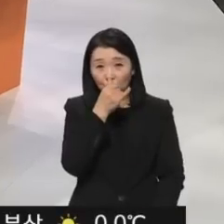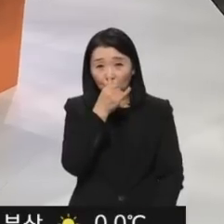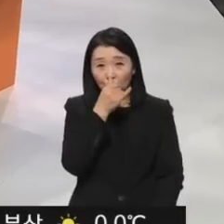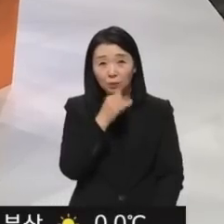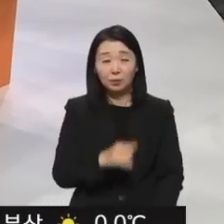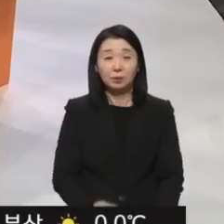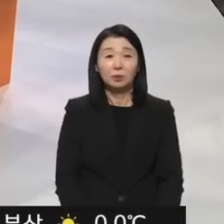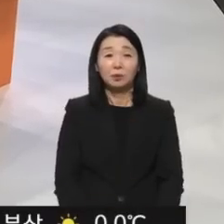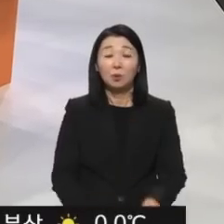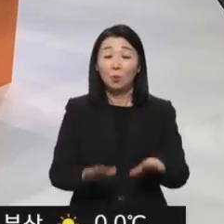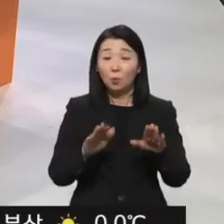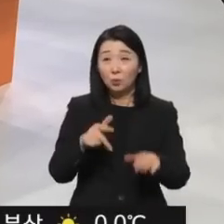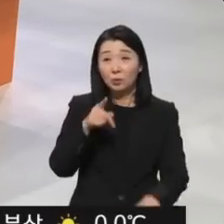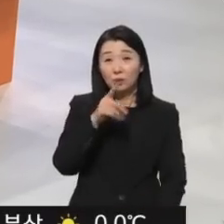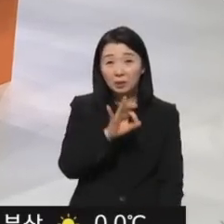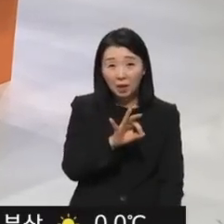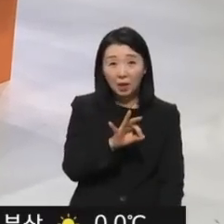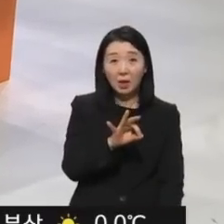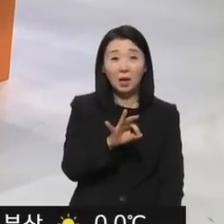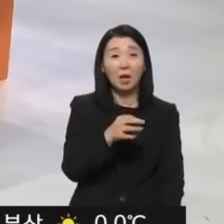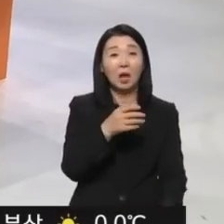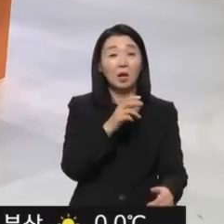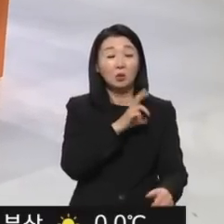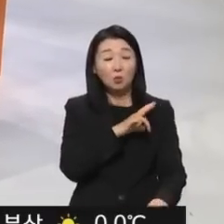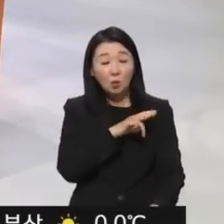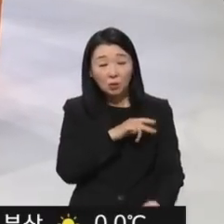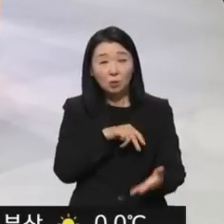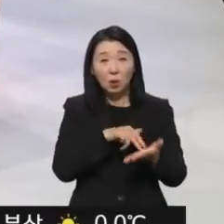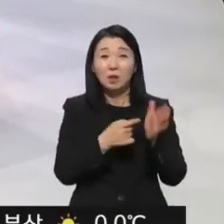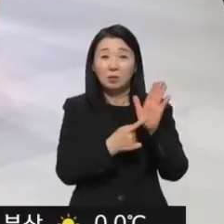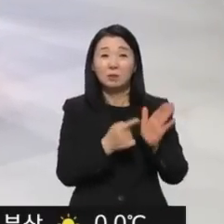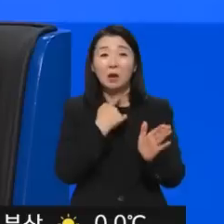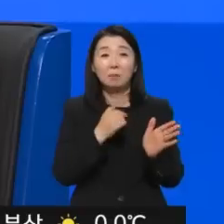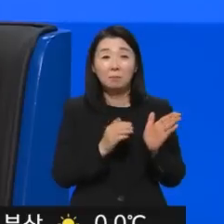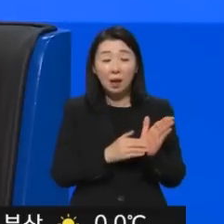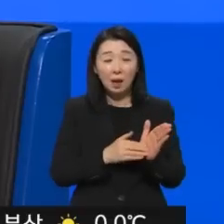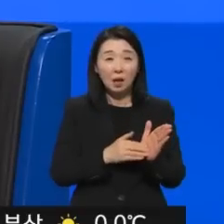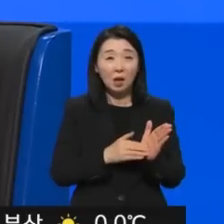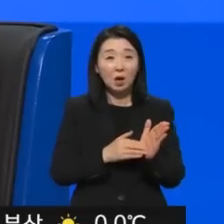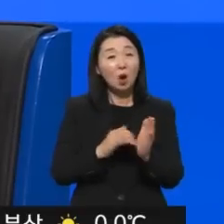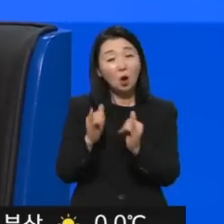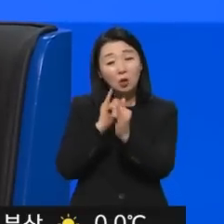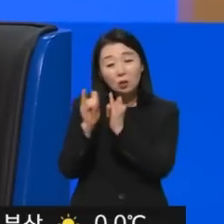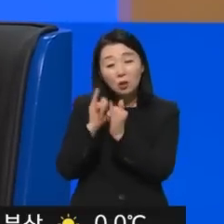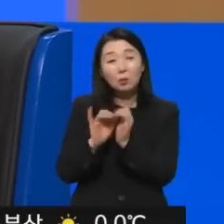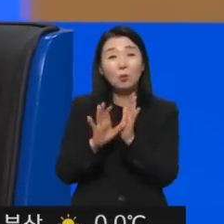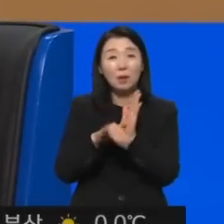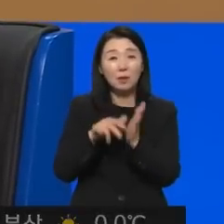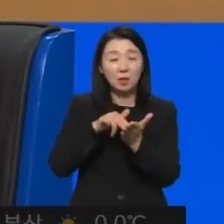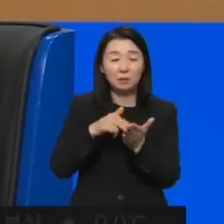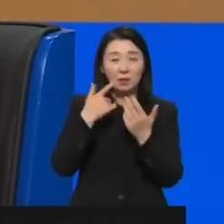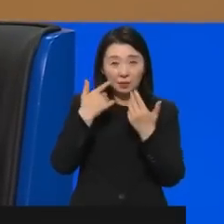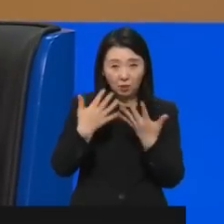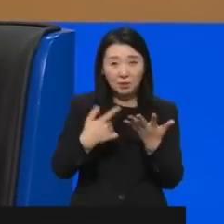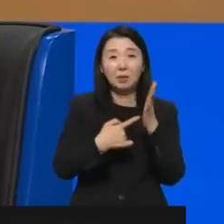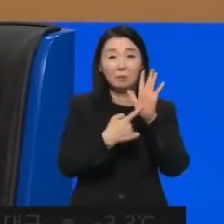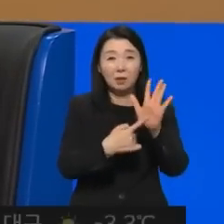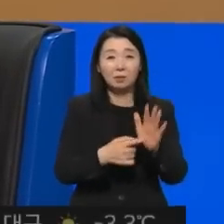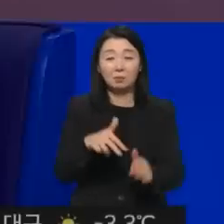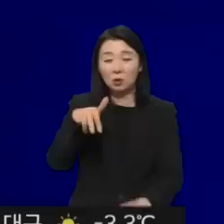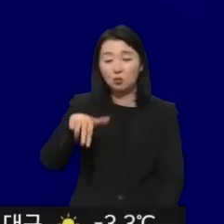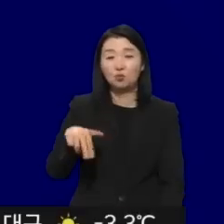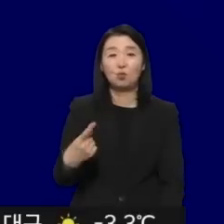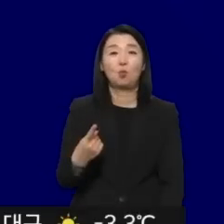했었는데 오늘 장제원 의원이 관련한 입장을 내놓은 게 있죠. 그렇습니다. 한 언론과의 전화 통화에서 입장을 직접 밝혔는데요.